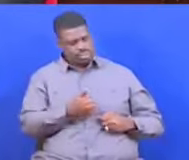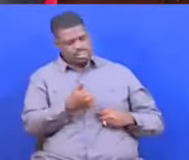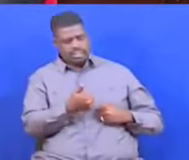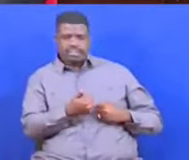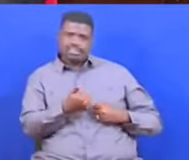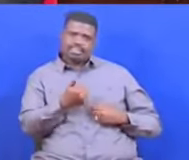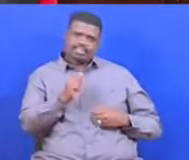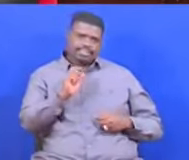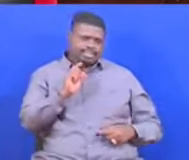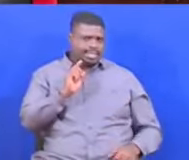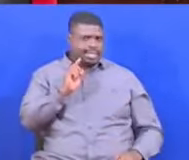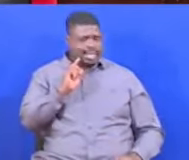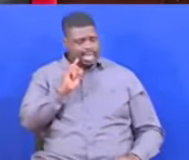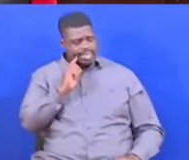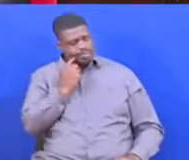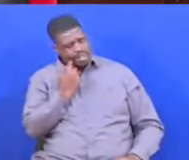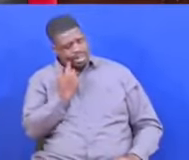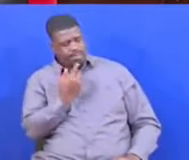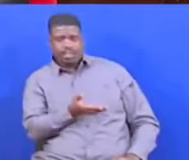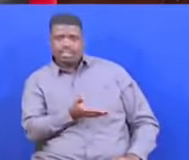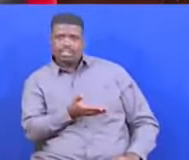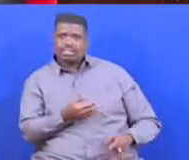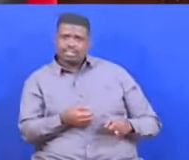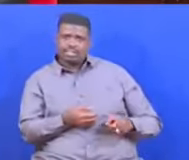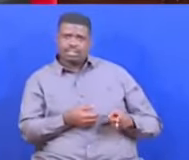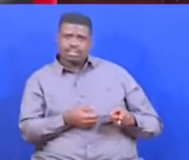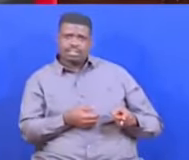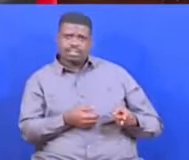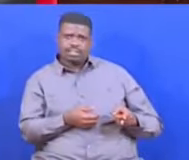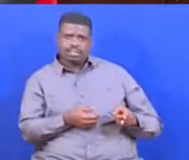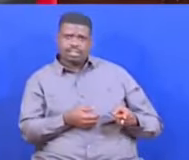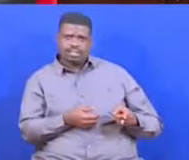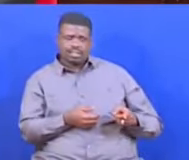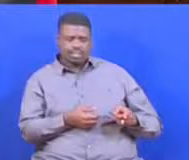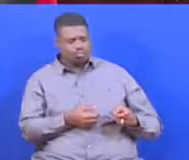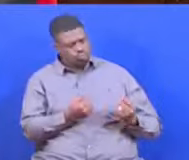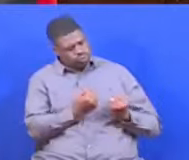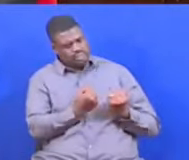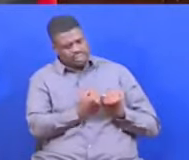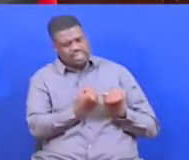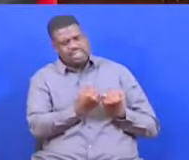shauri, hebu tutengeneze BBT nyingine tofauti kidogo,